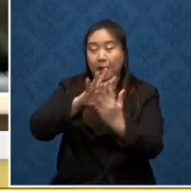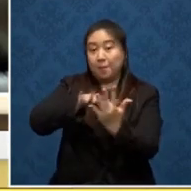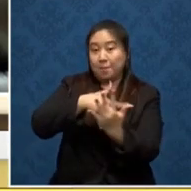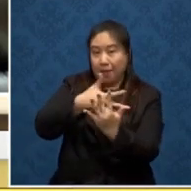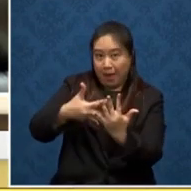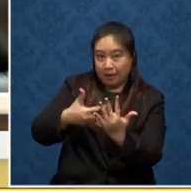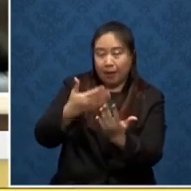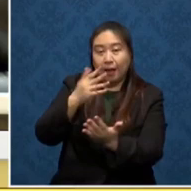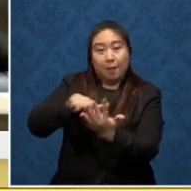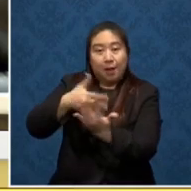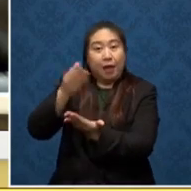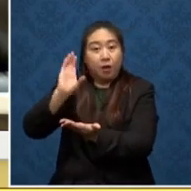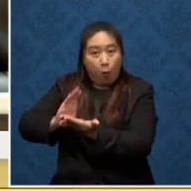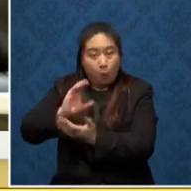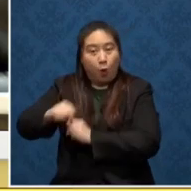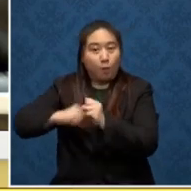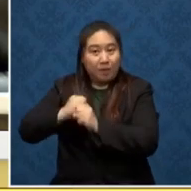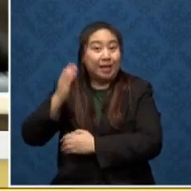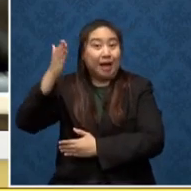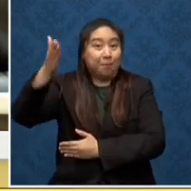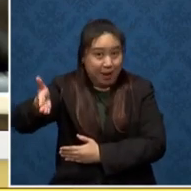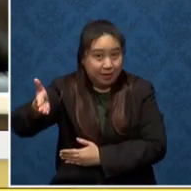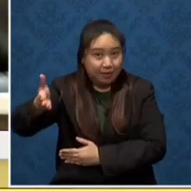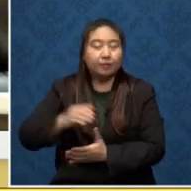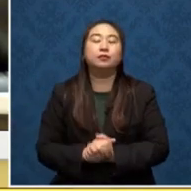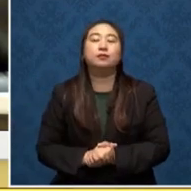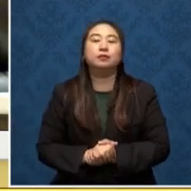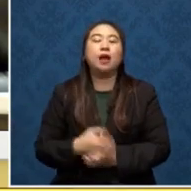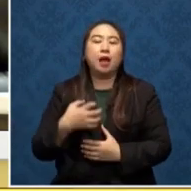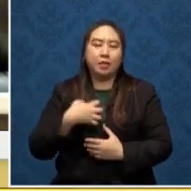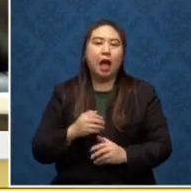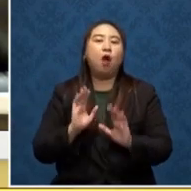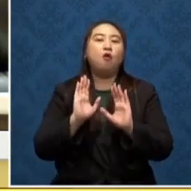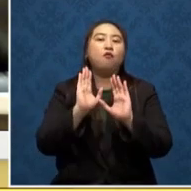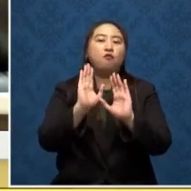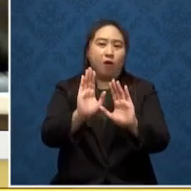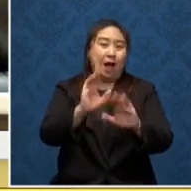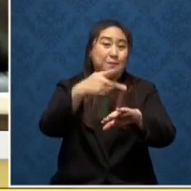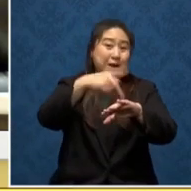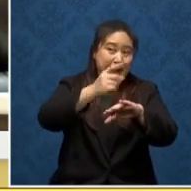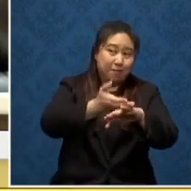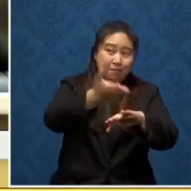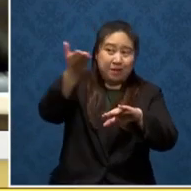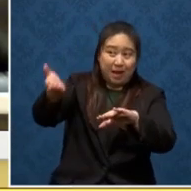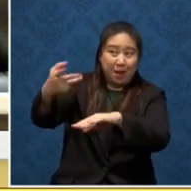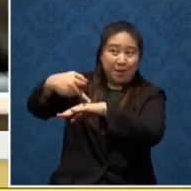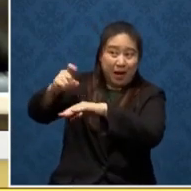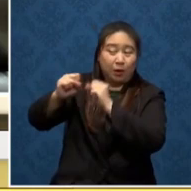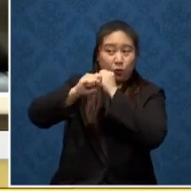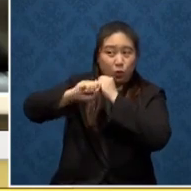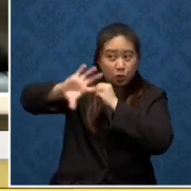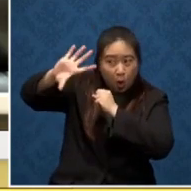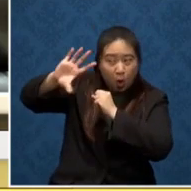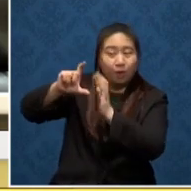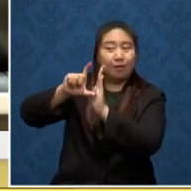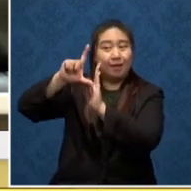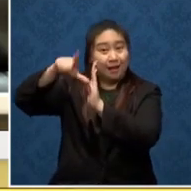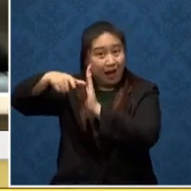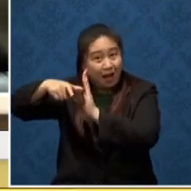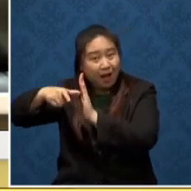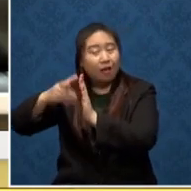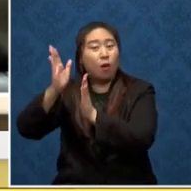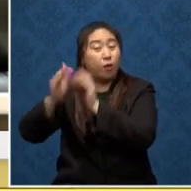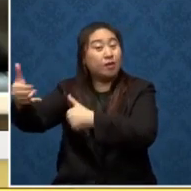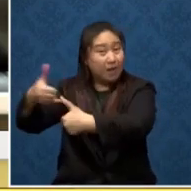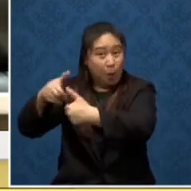สำหรบปีถัดไปอยากจะฝากเรียนทประทานไปถงท่านประทานกศ.ช.และทานเลขาที่การหรือผู้ชิมัชิแจงนะครับ